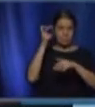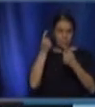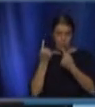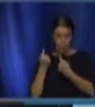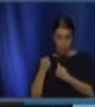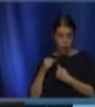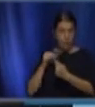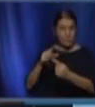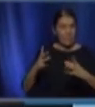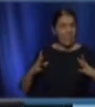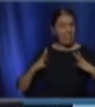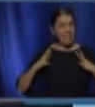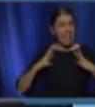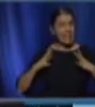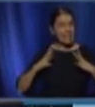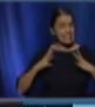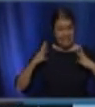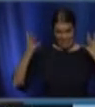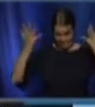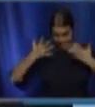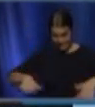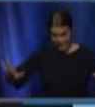aussi raccourcir